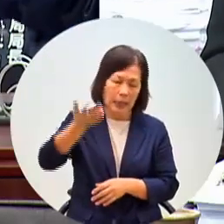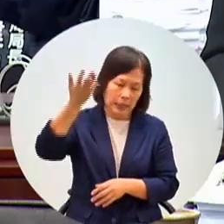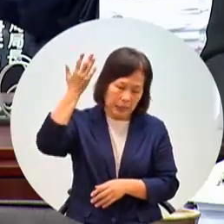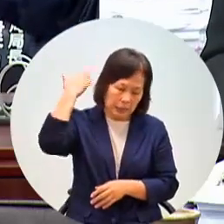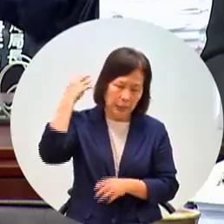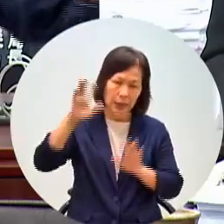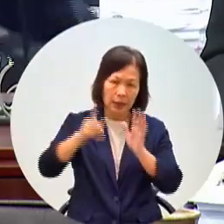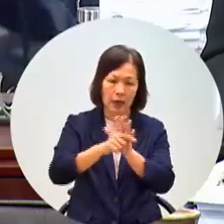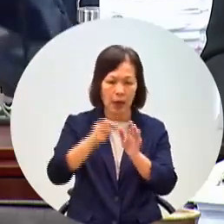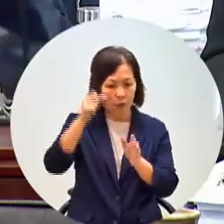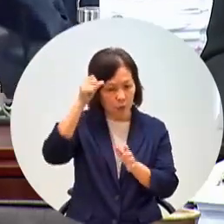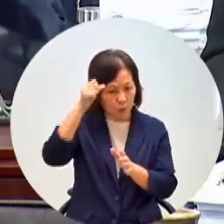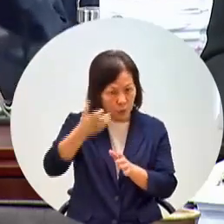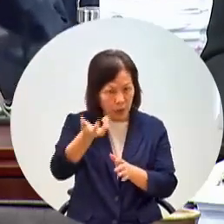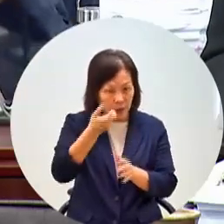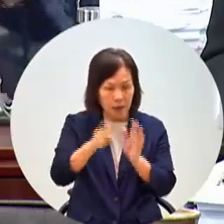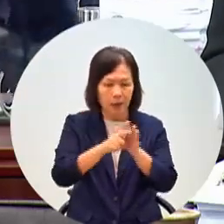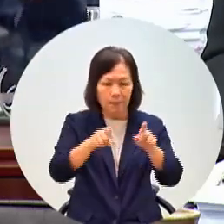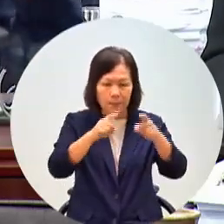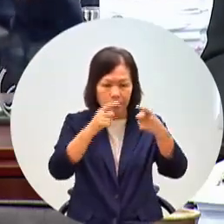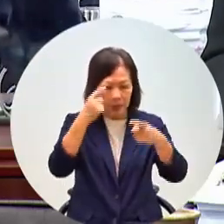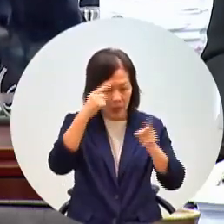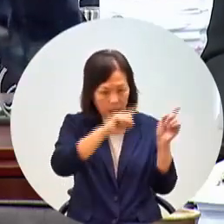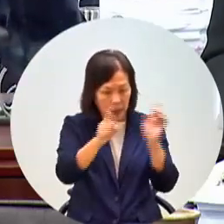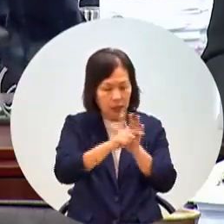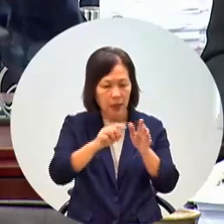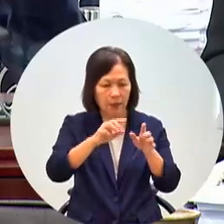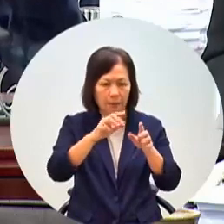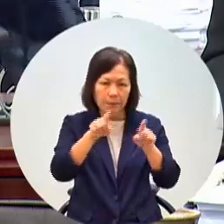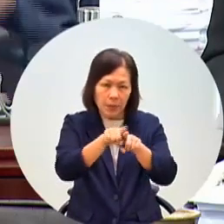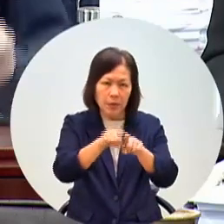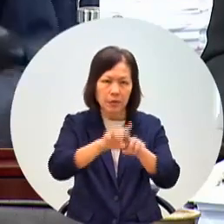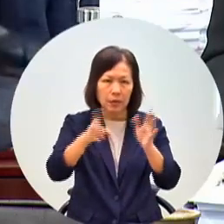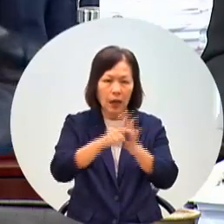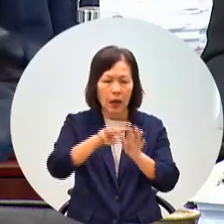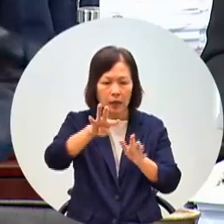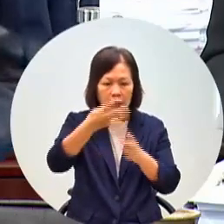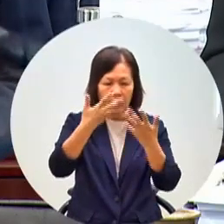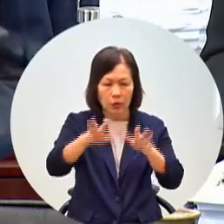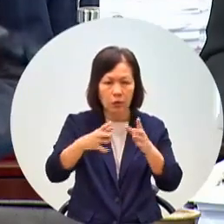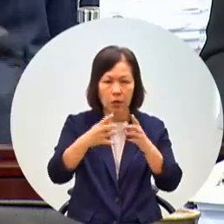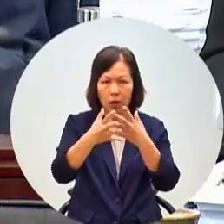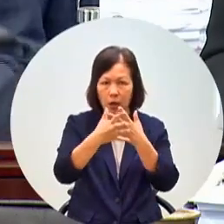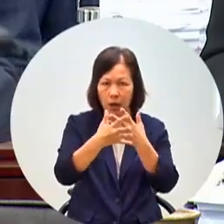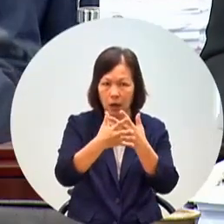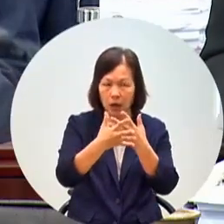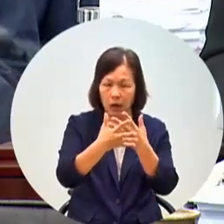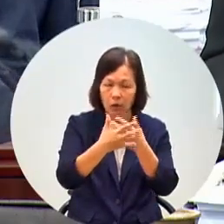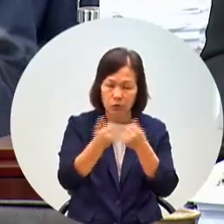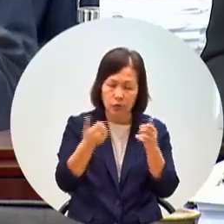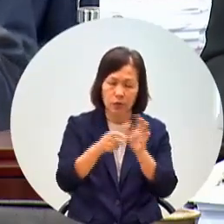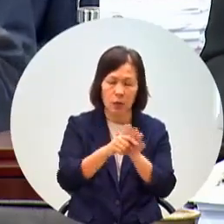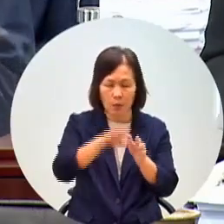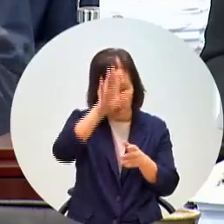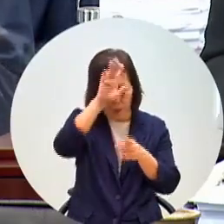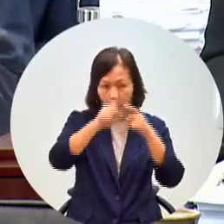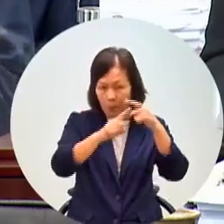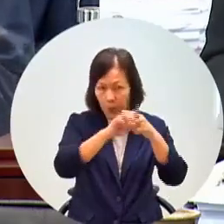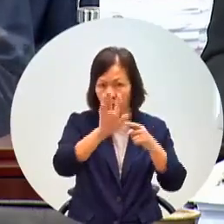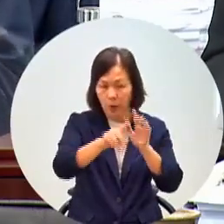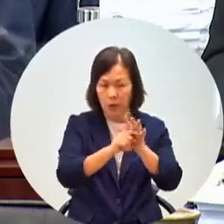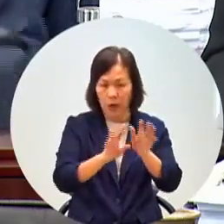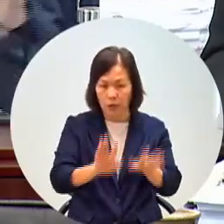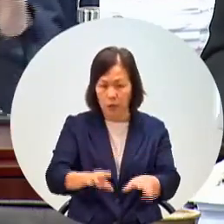概5天前，一天平均我们大概是400个同学确诊，我们的小朋友，那最近高到